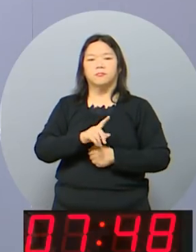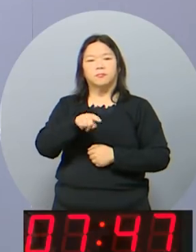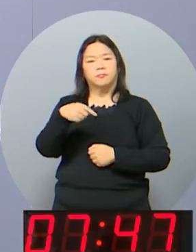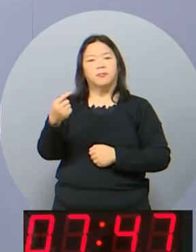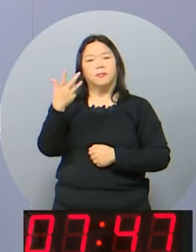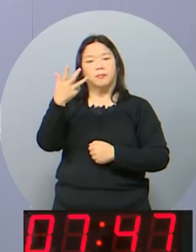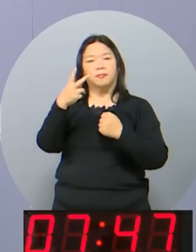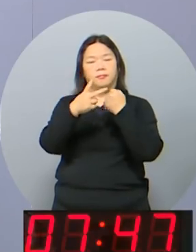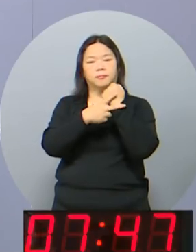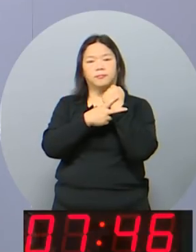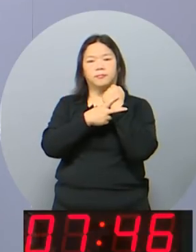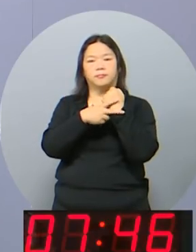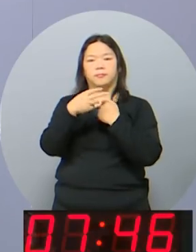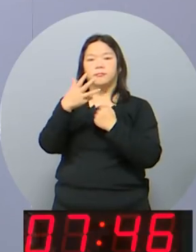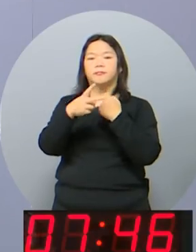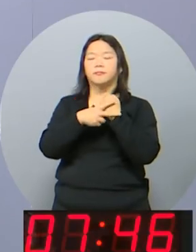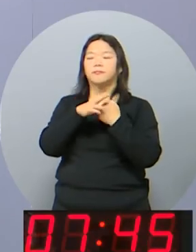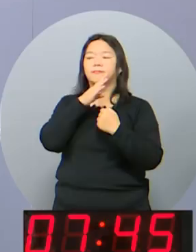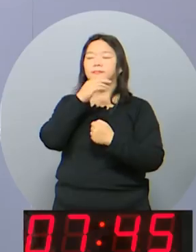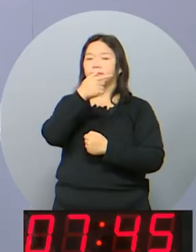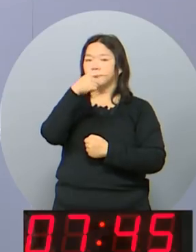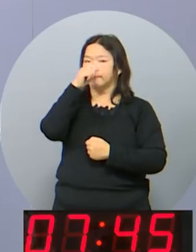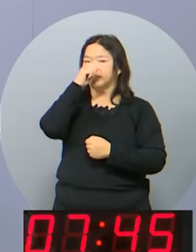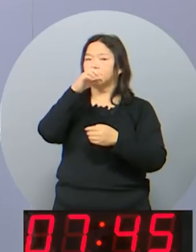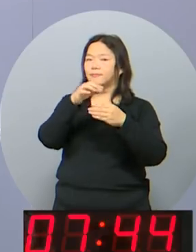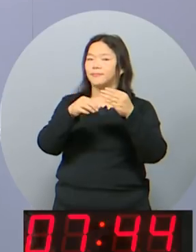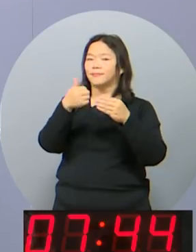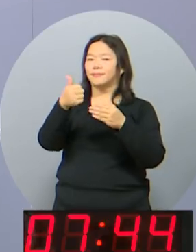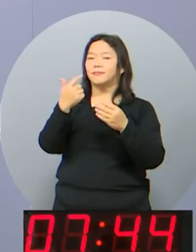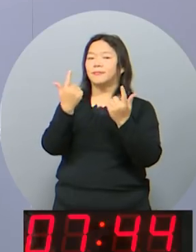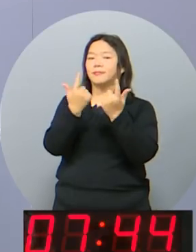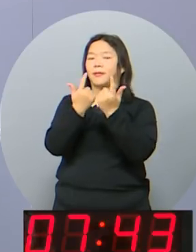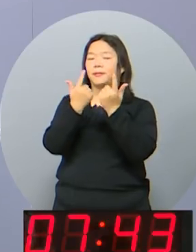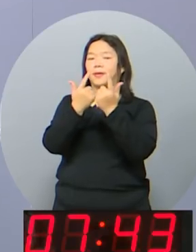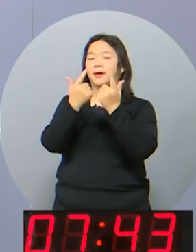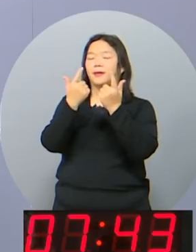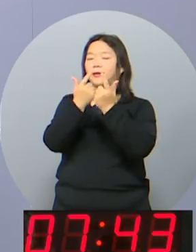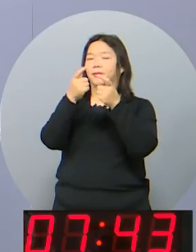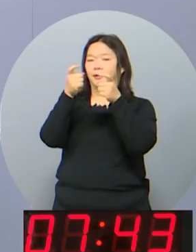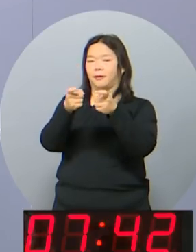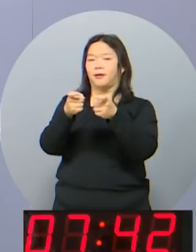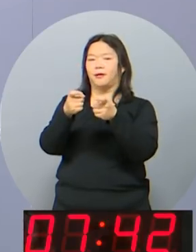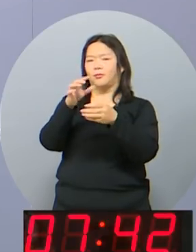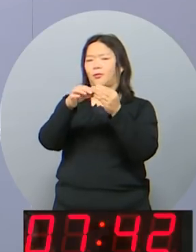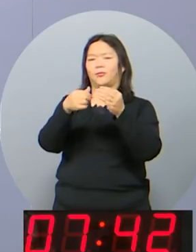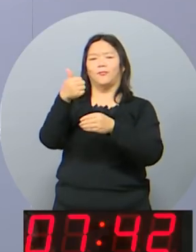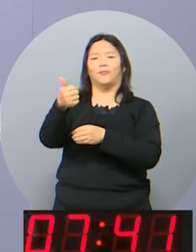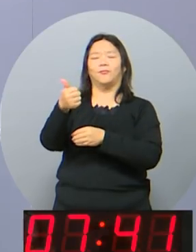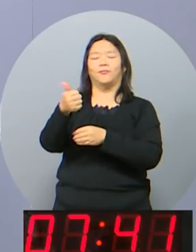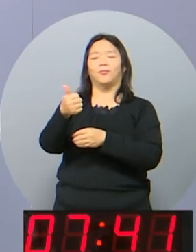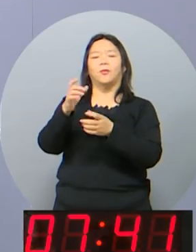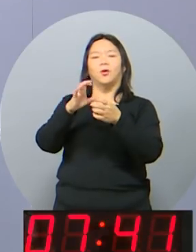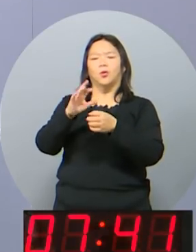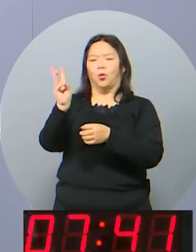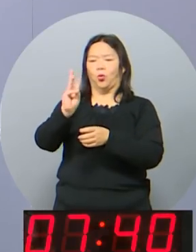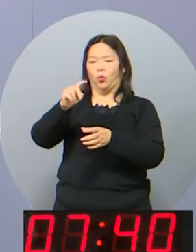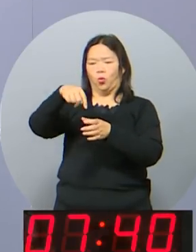黎是一个非常好的一个条件，台北港好棒好棒的条件，因为它水